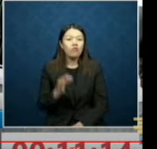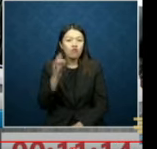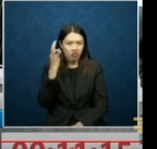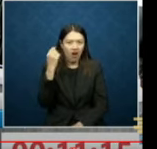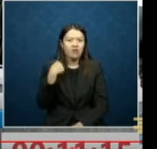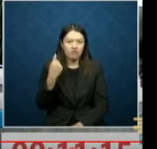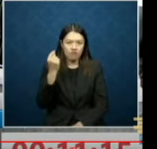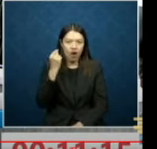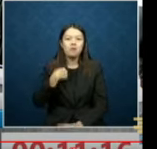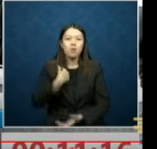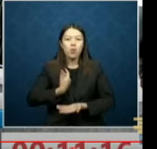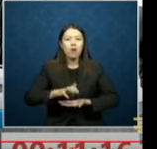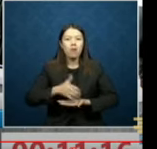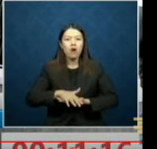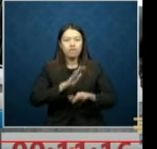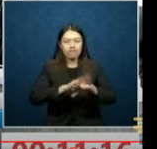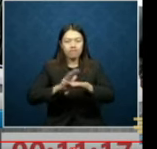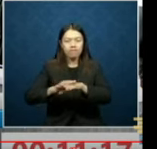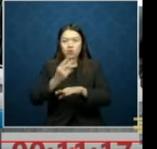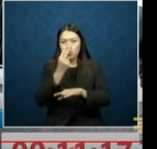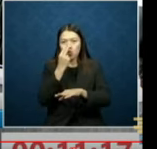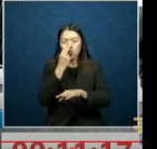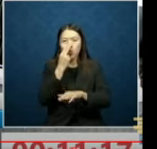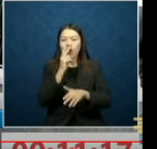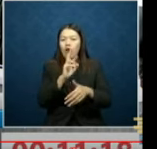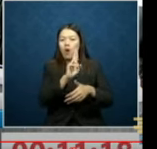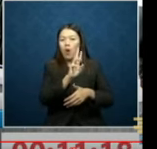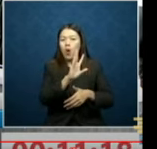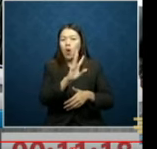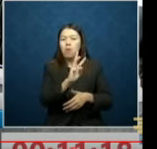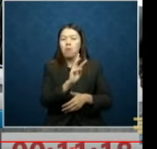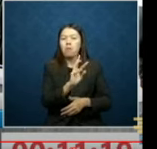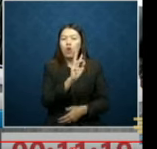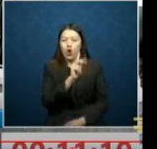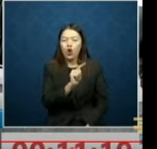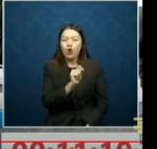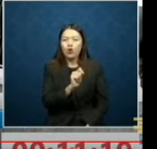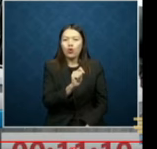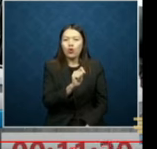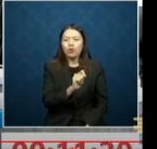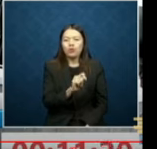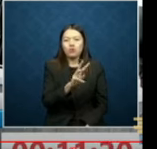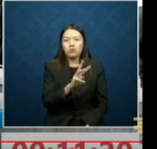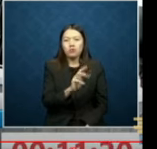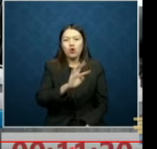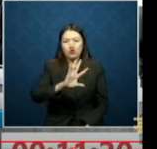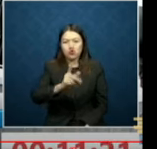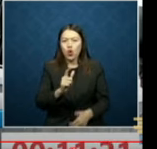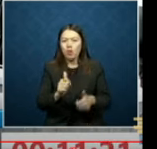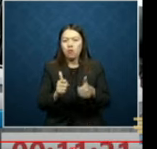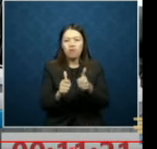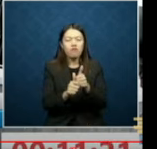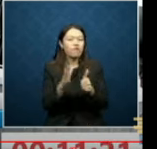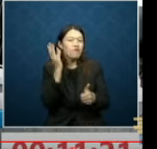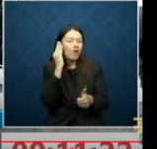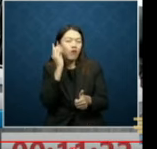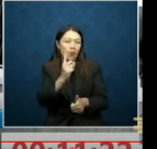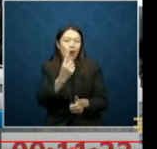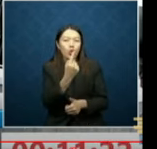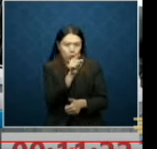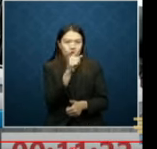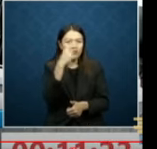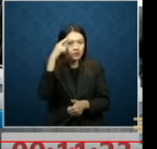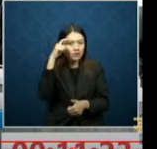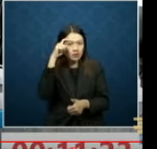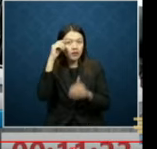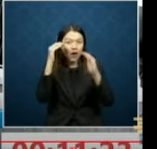มด้วยนะครับอย่าให้ท่านรัฐมนตรีช่วยฟังคนเดียวท่านต้องฟังผมด้วยเพราะว่าถ้าท่านน